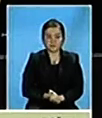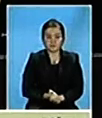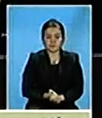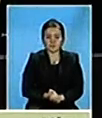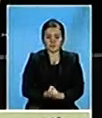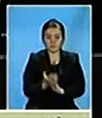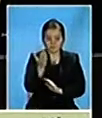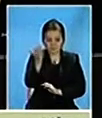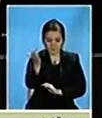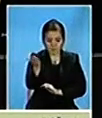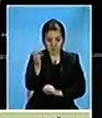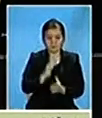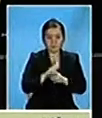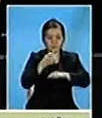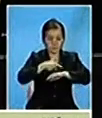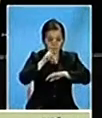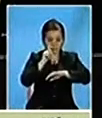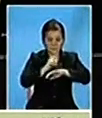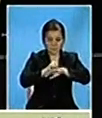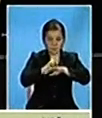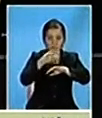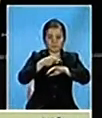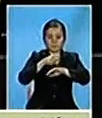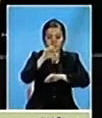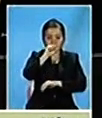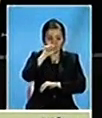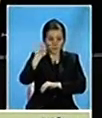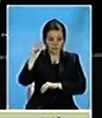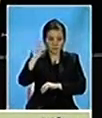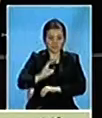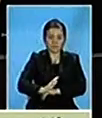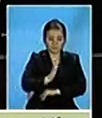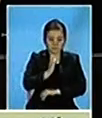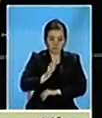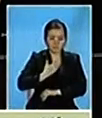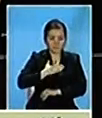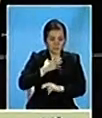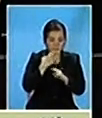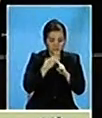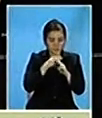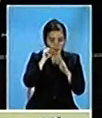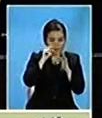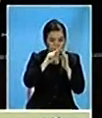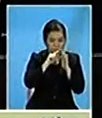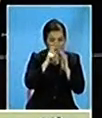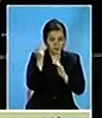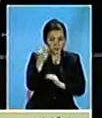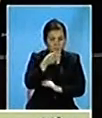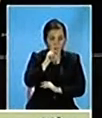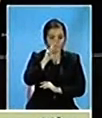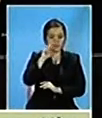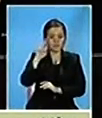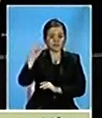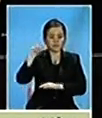กราบเรียนท่านประธานวุฒิสภาที่เคารพกับผมนายสุธรรมพันธุศักดิ์สมาชิก